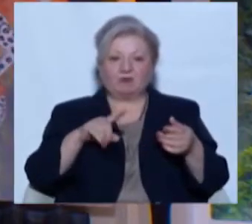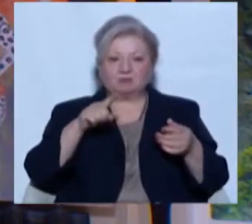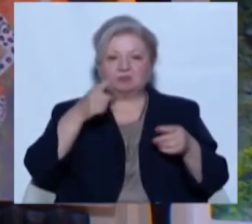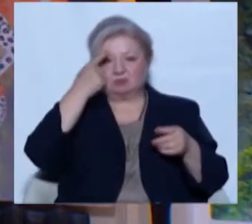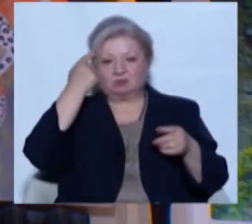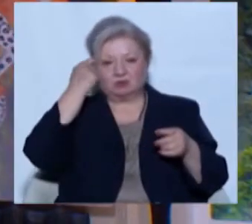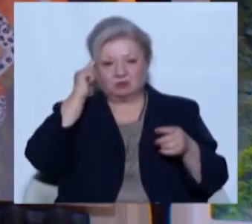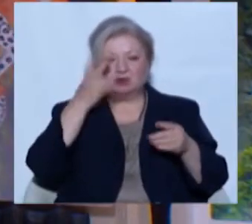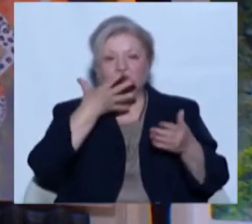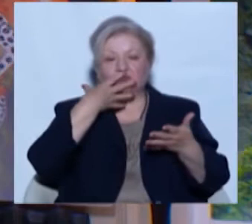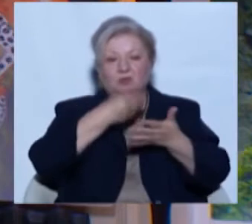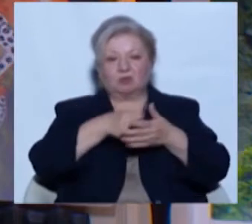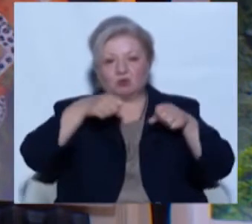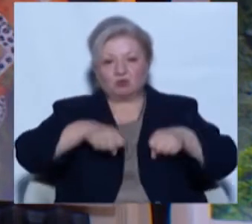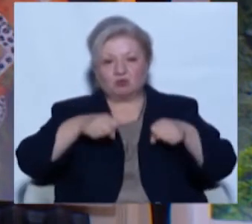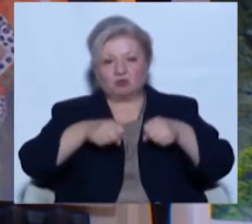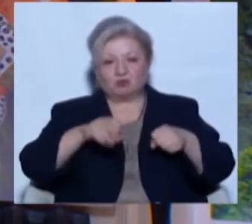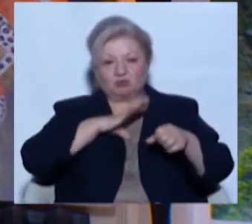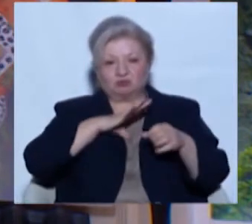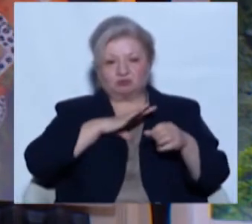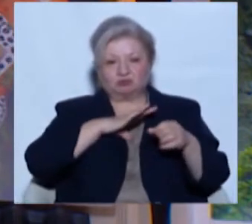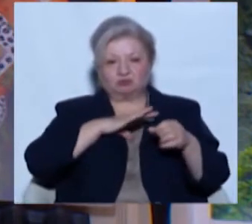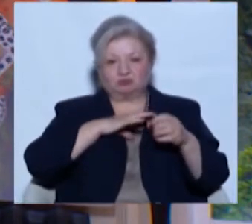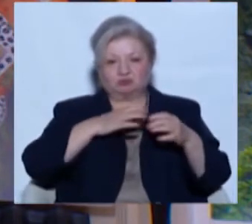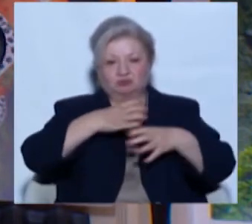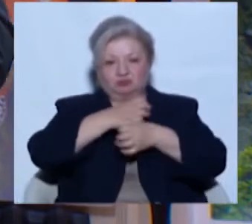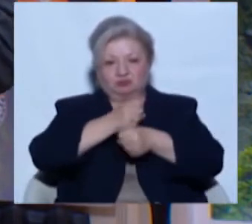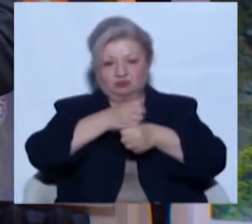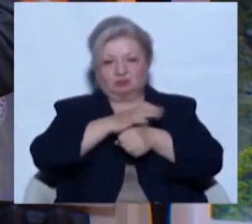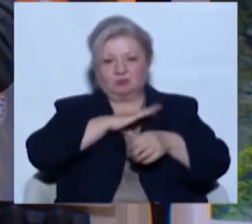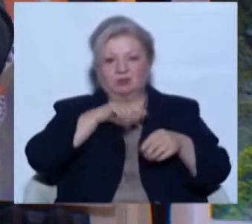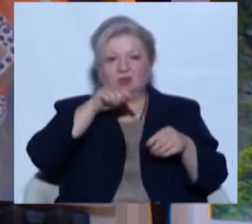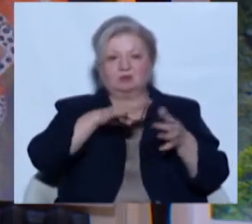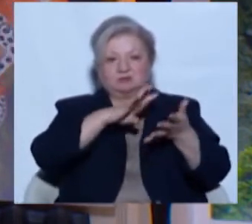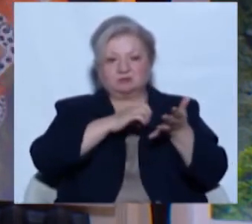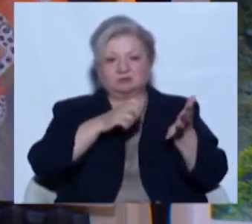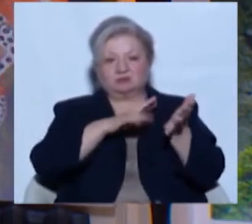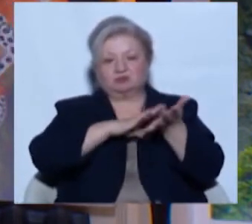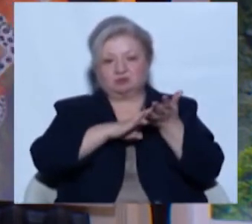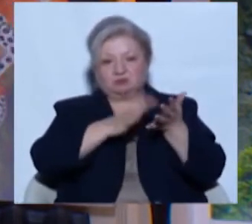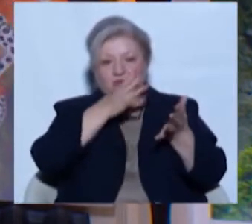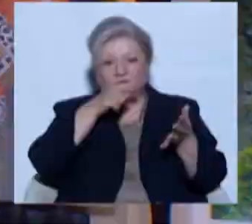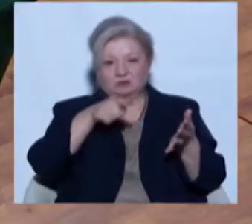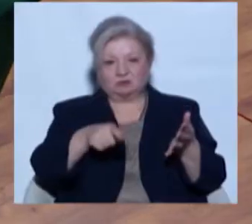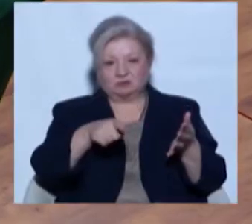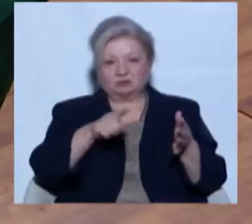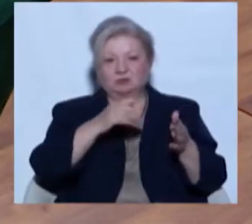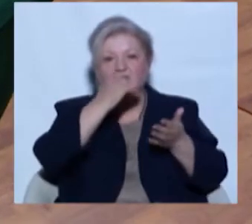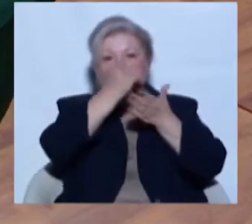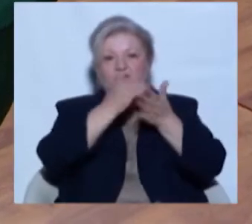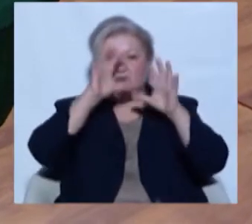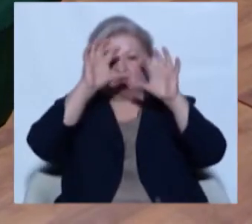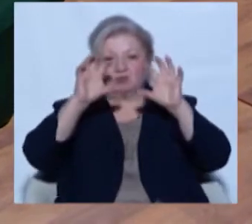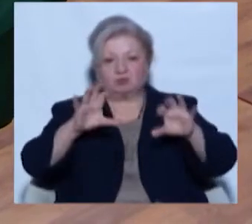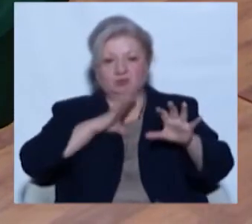თვლიდნენ, რომ მათი უფლებები გარკვეულწილად იზღუდებოდა. სწორედ ამიტომ 1990 წელს კონსტიტუციაში ჰაველის